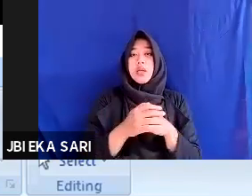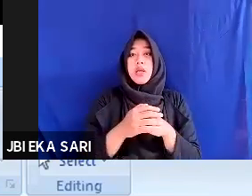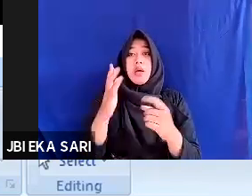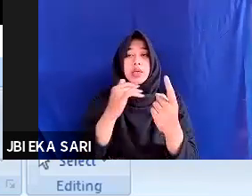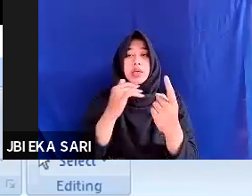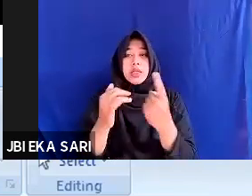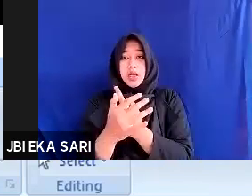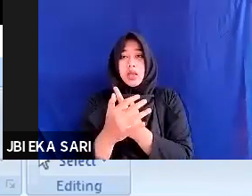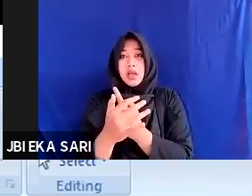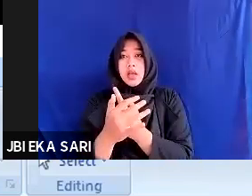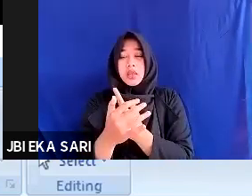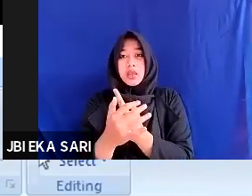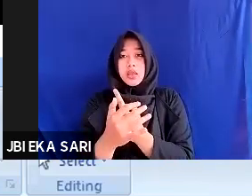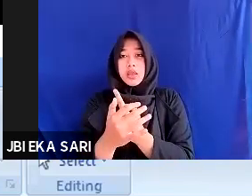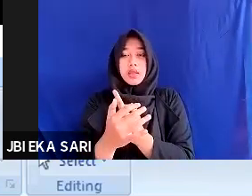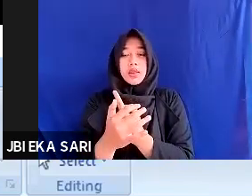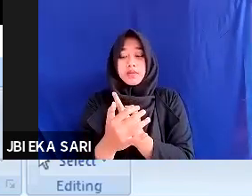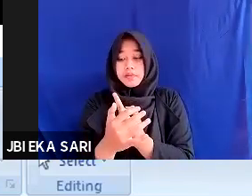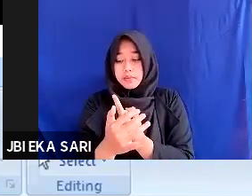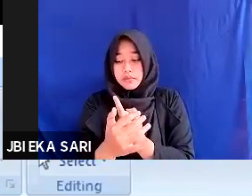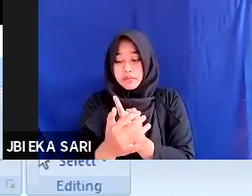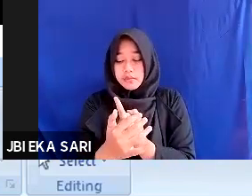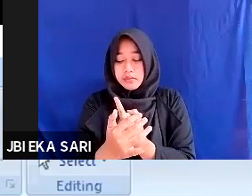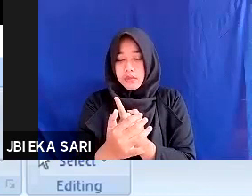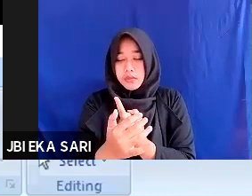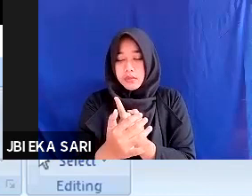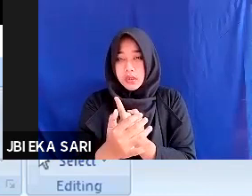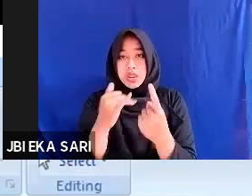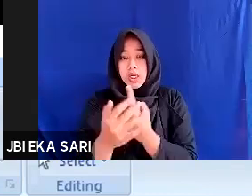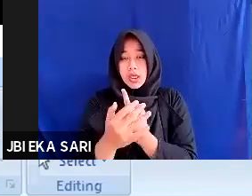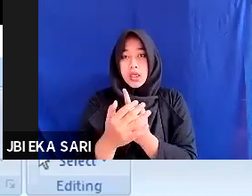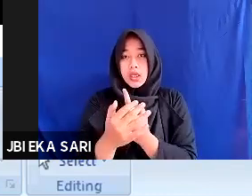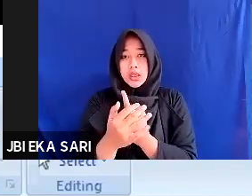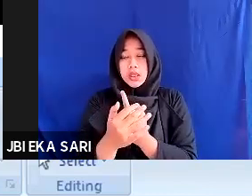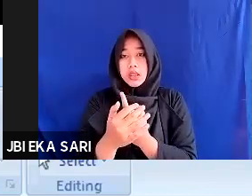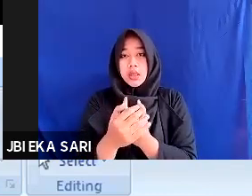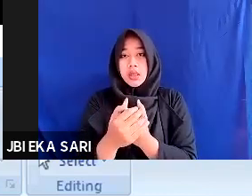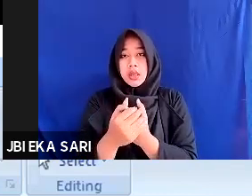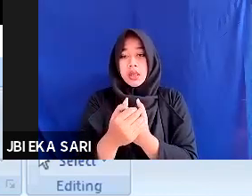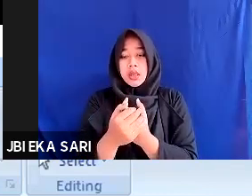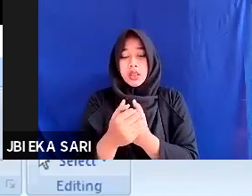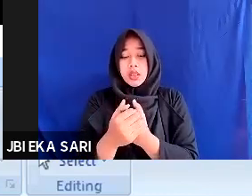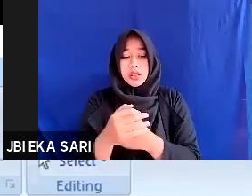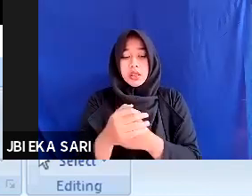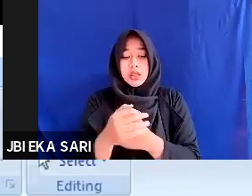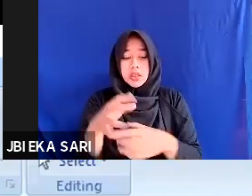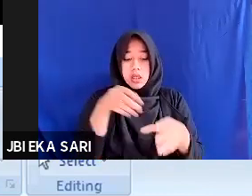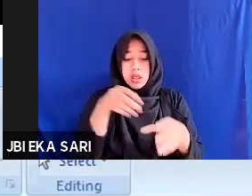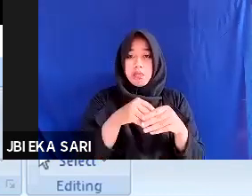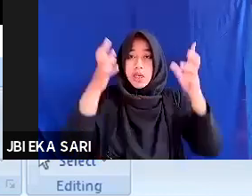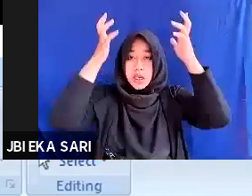bukan abdi dalam ya, masyarakat ya, yang di dalam kerajaan itu kemudian menyetorkan, kalau panen itu ada yang disetorkan ke lumbung pangan